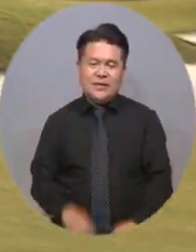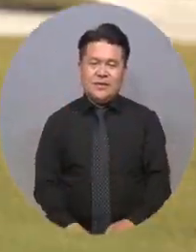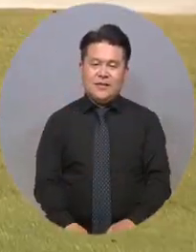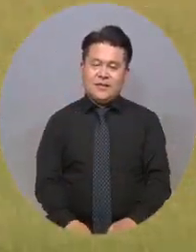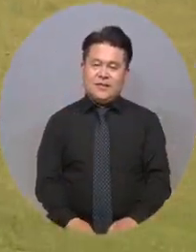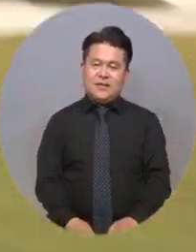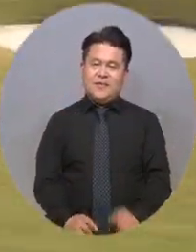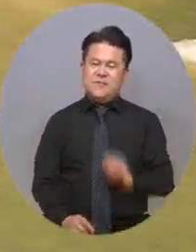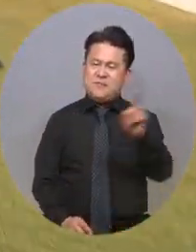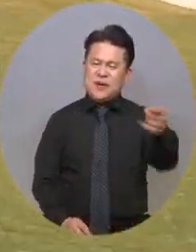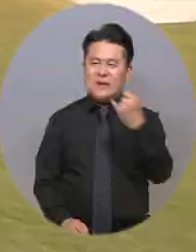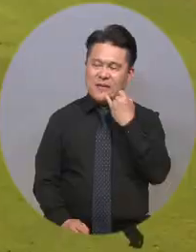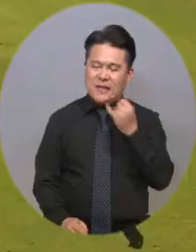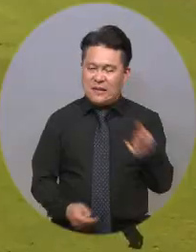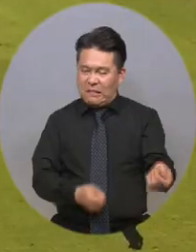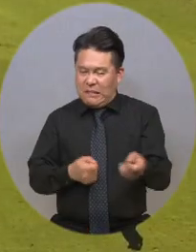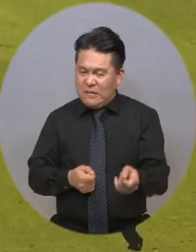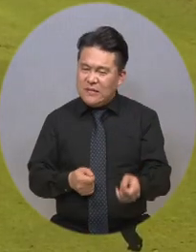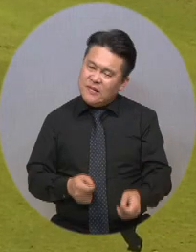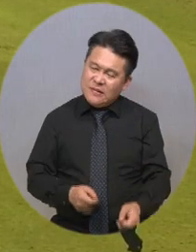너무 땡겼어, 너무.